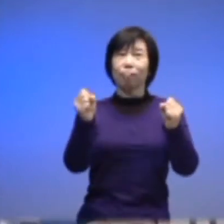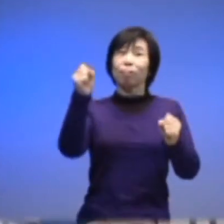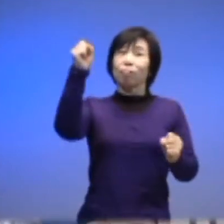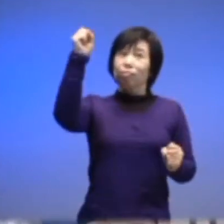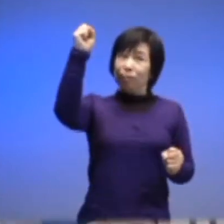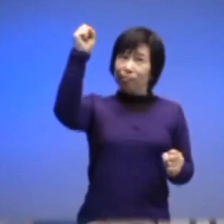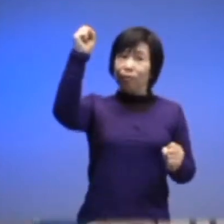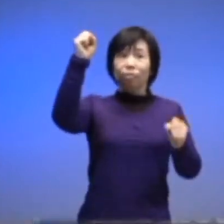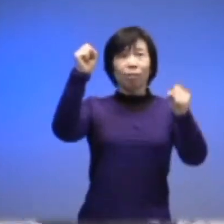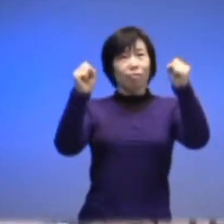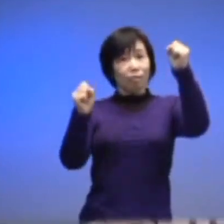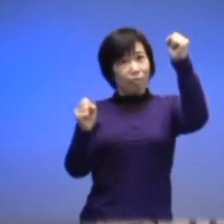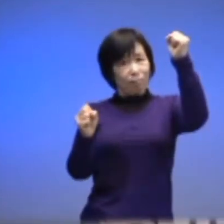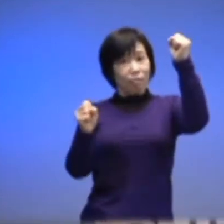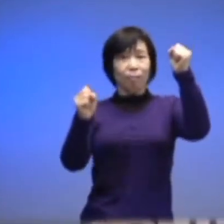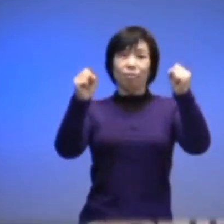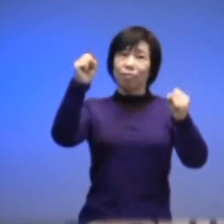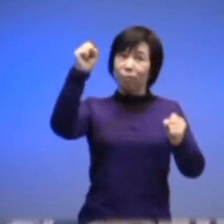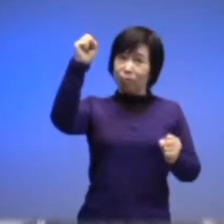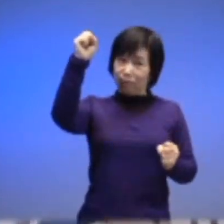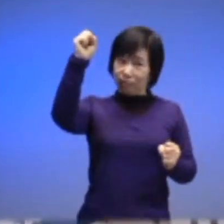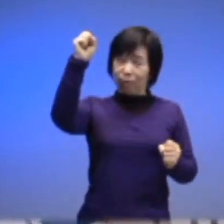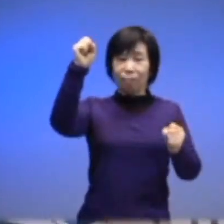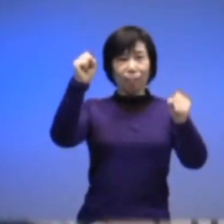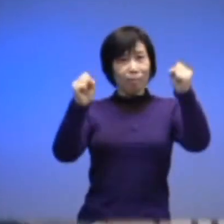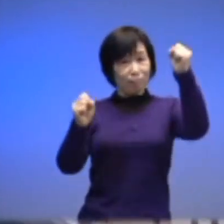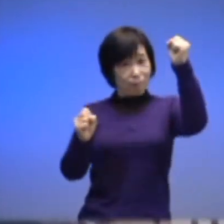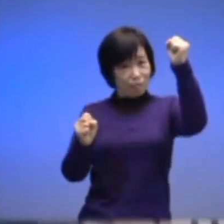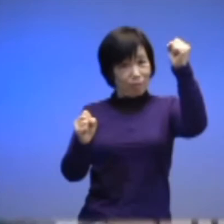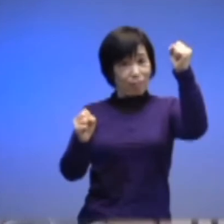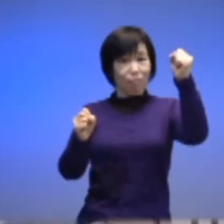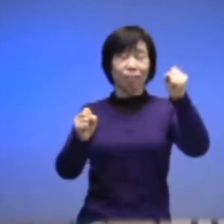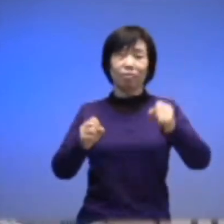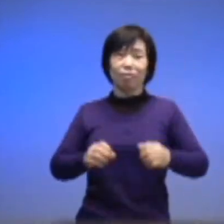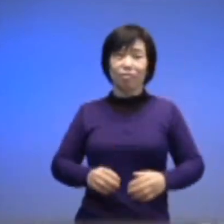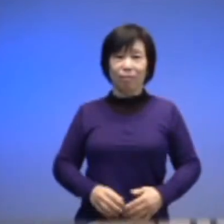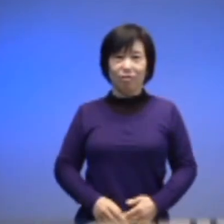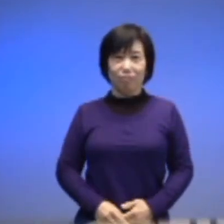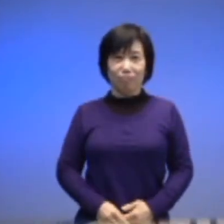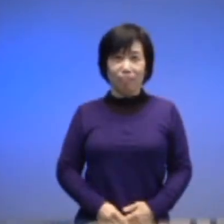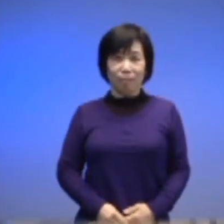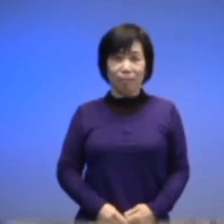調節できるし、ええよなこれ。